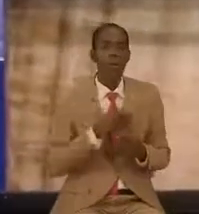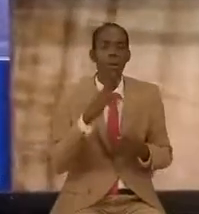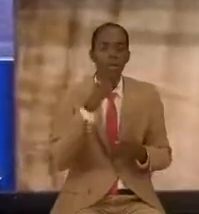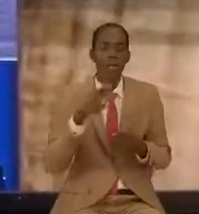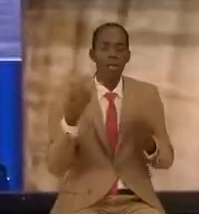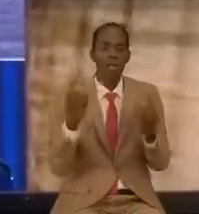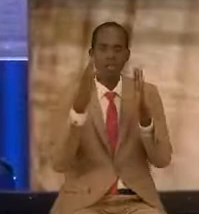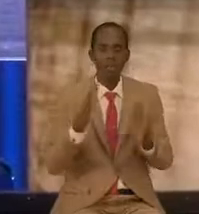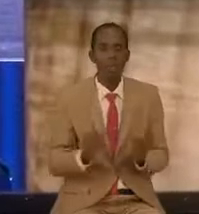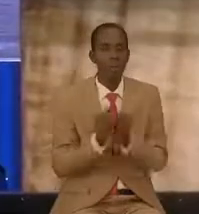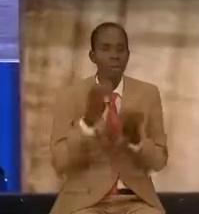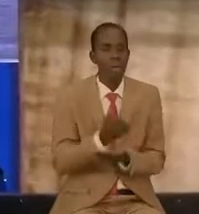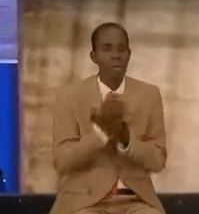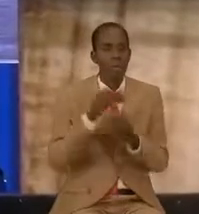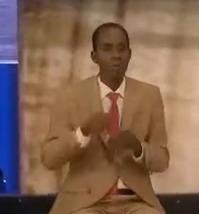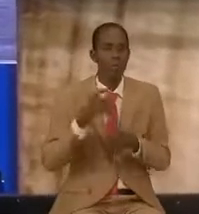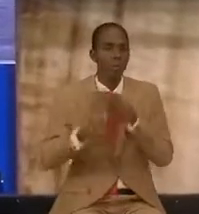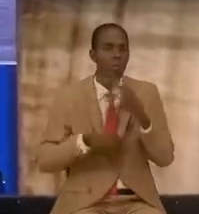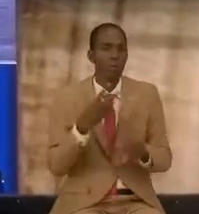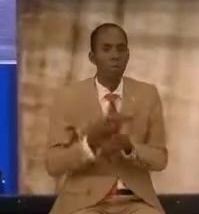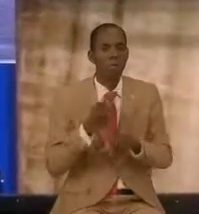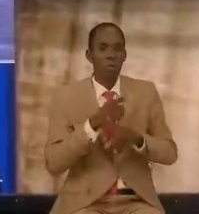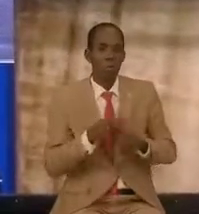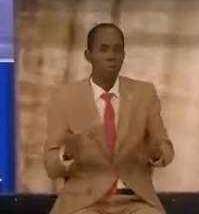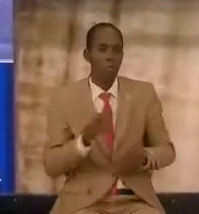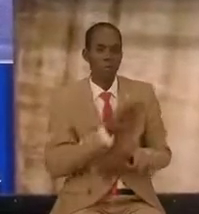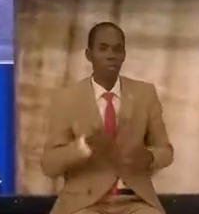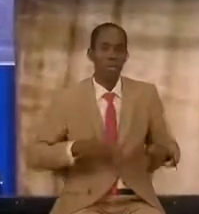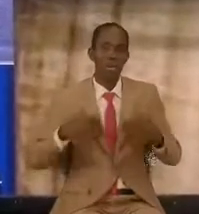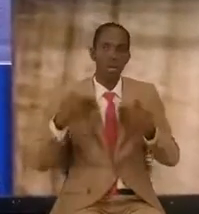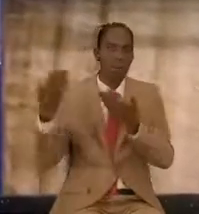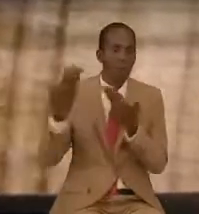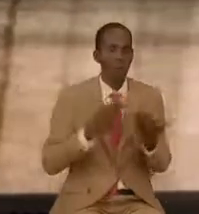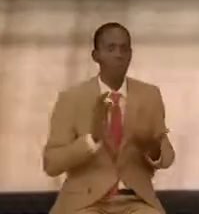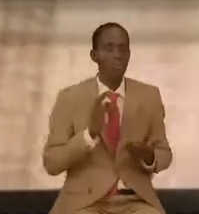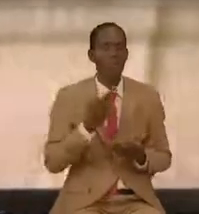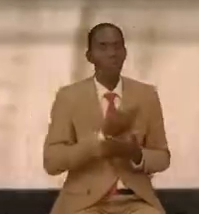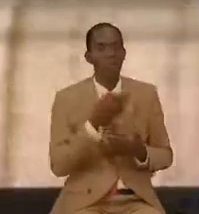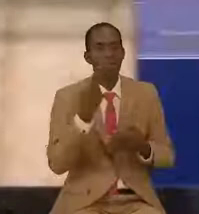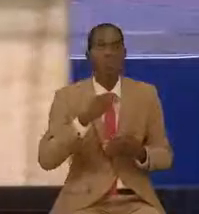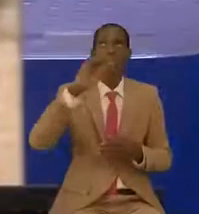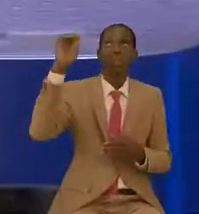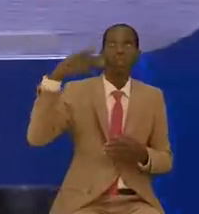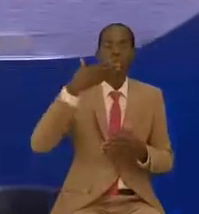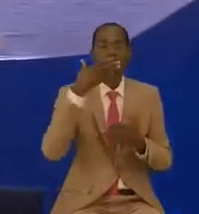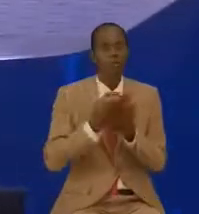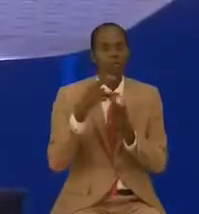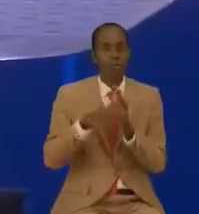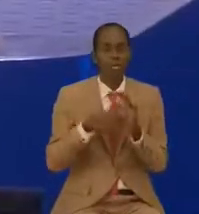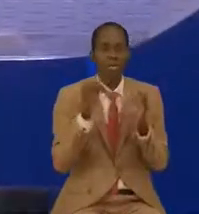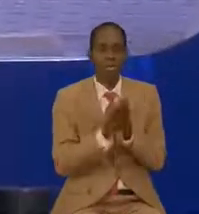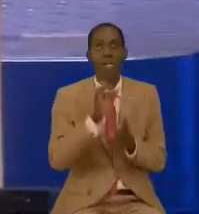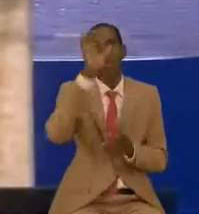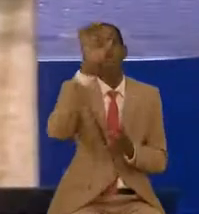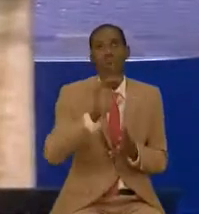dans le monde. C'est la croix qui a mené le secours, la grâce, la bonté de Dieu. C'est la croix qui a